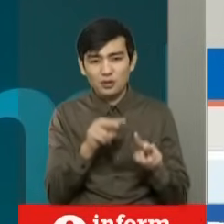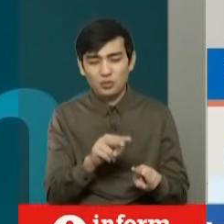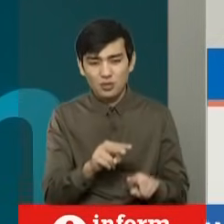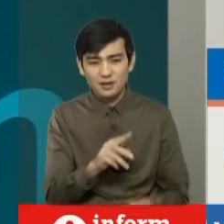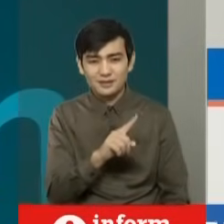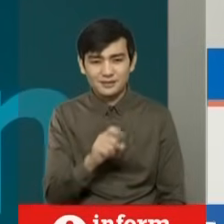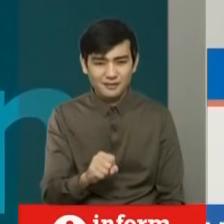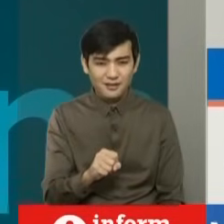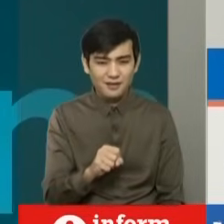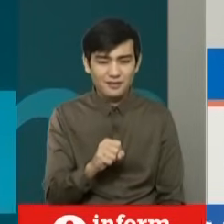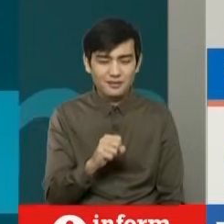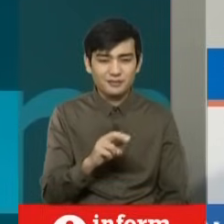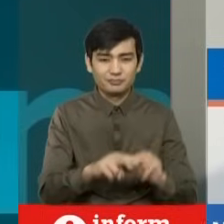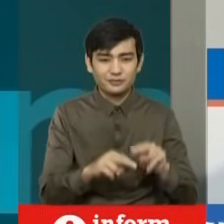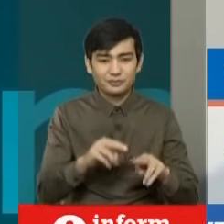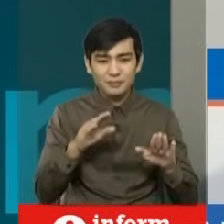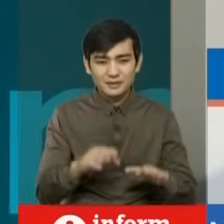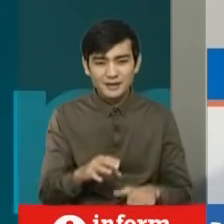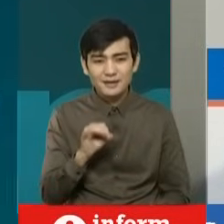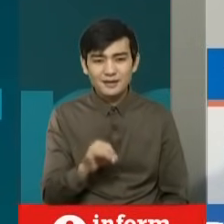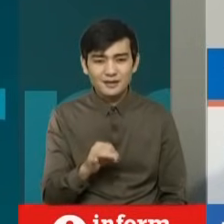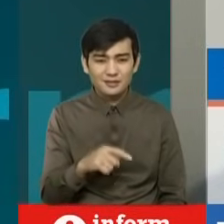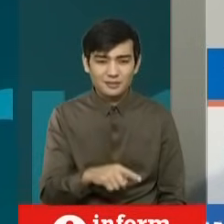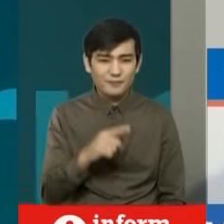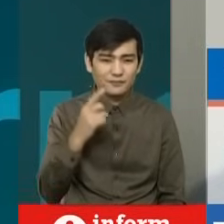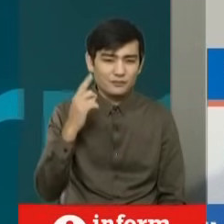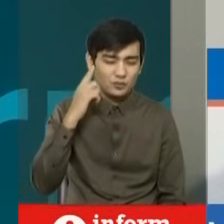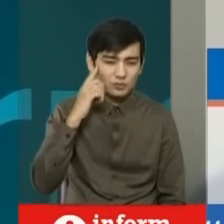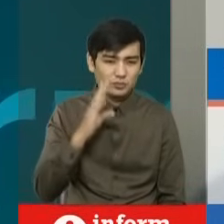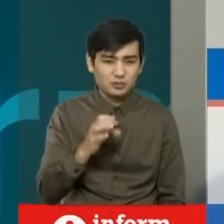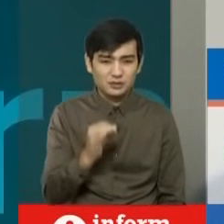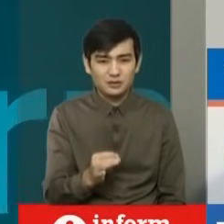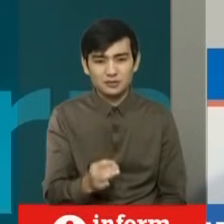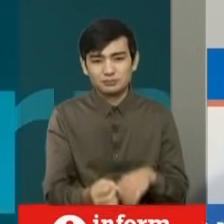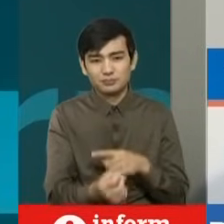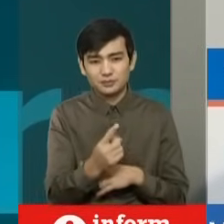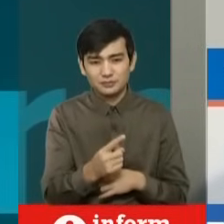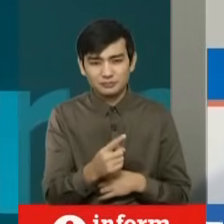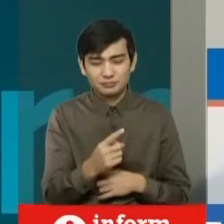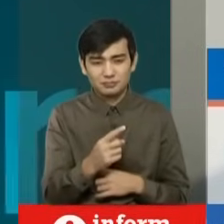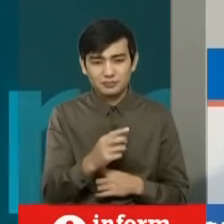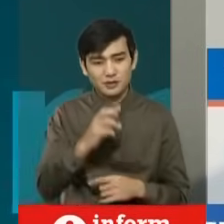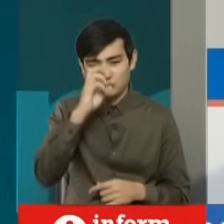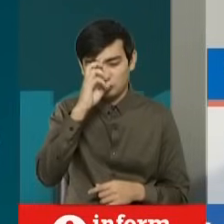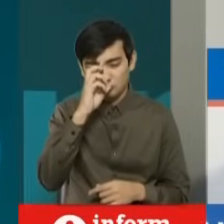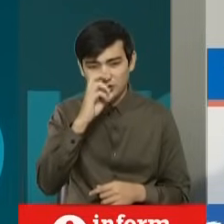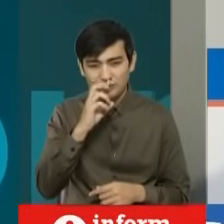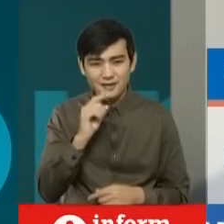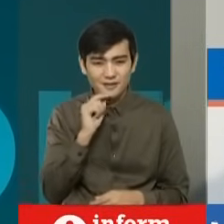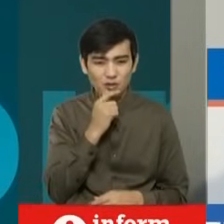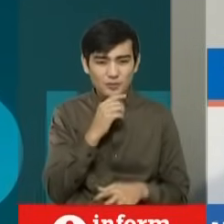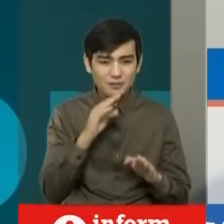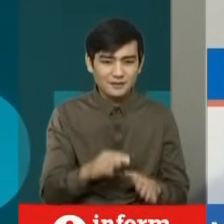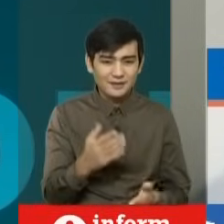за текущим строительством Здесь наверное должна появиться так называемая в рамках государственного регулирования экономики